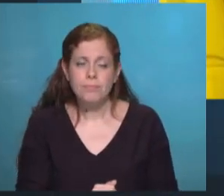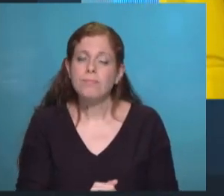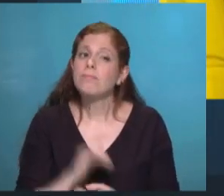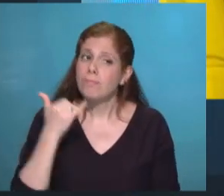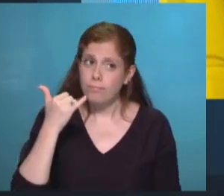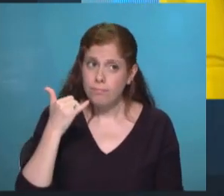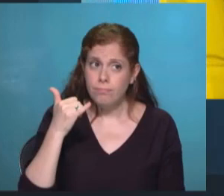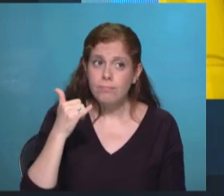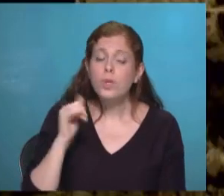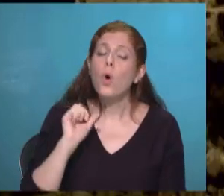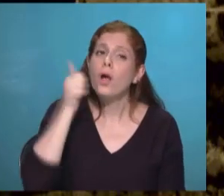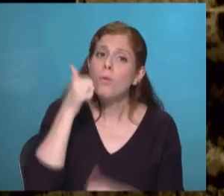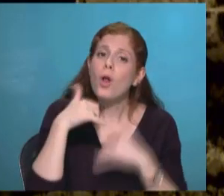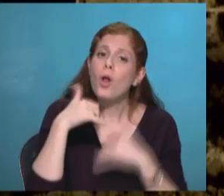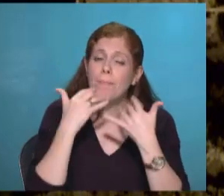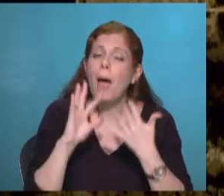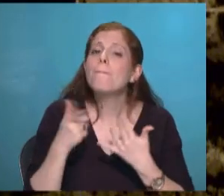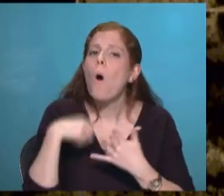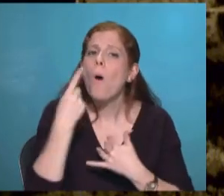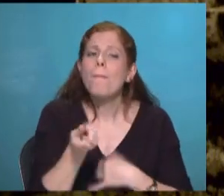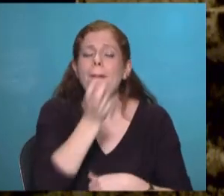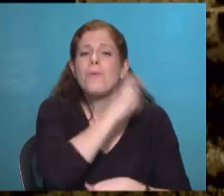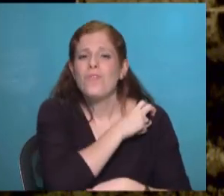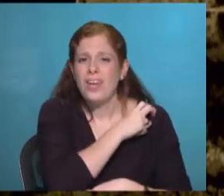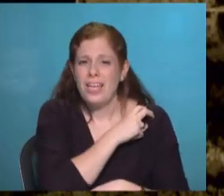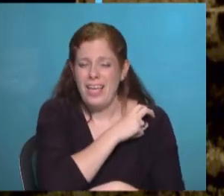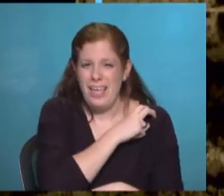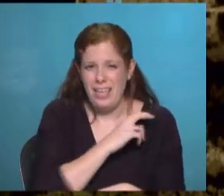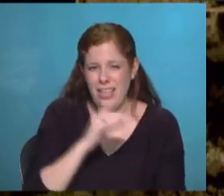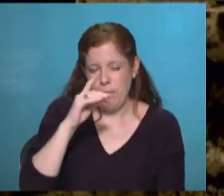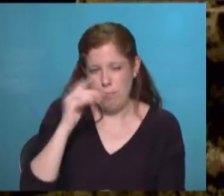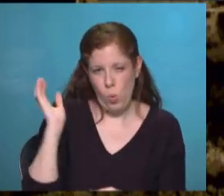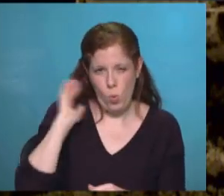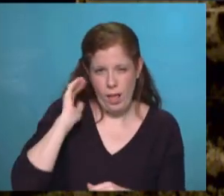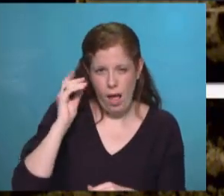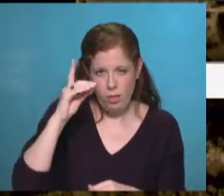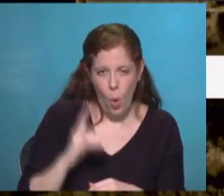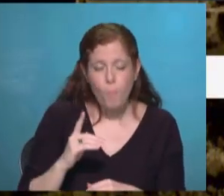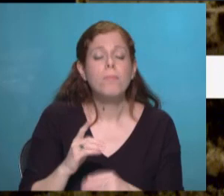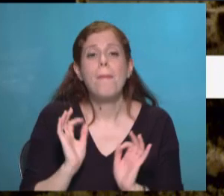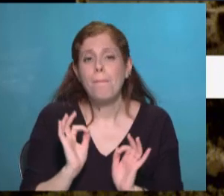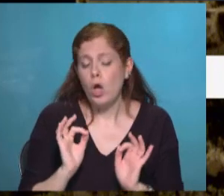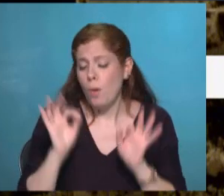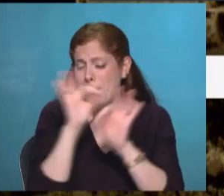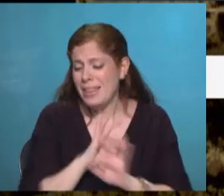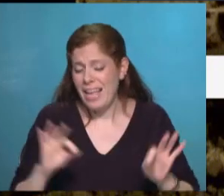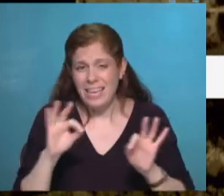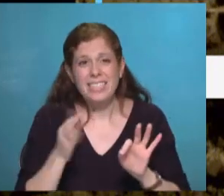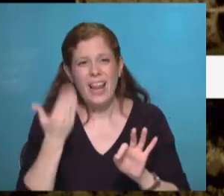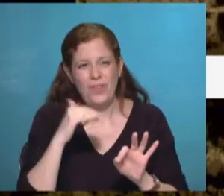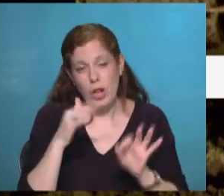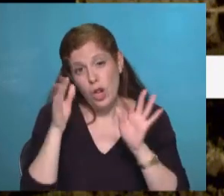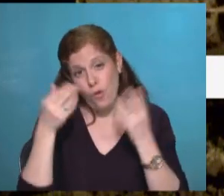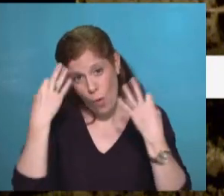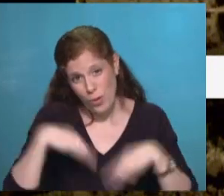כן, דוריה, קודם לספר מה אומר מפקד פיקוד הדרום, האלוף הרצי הלוי, ממש בשעה האחרונה בטקס הרמת כוסית לכבוד הפסח בפיקוד הדרום